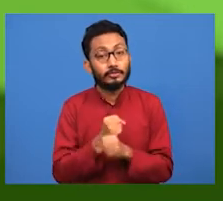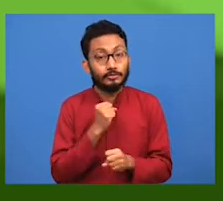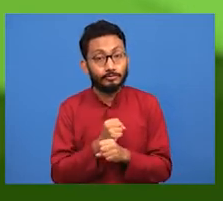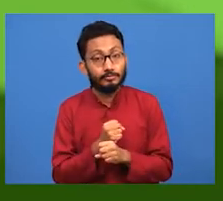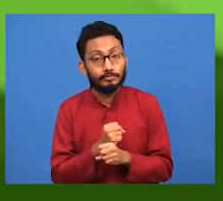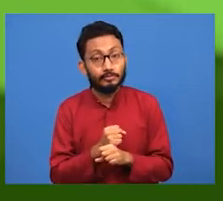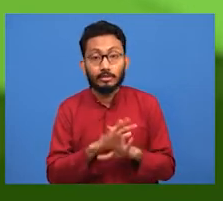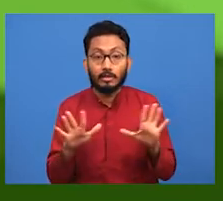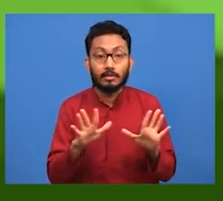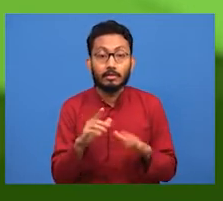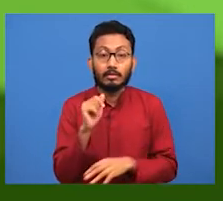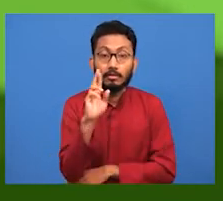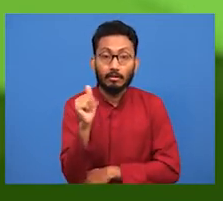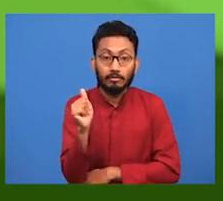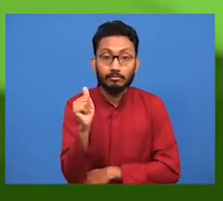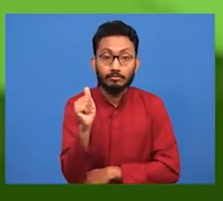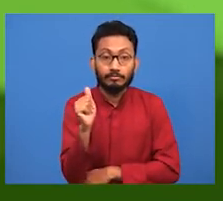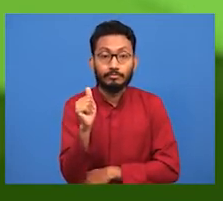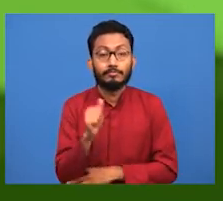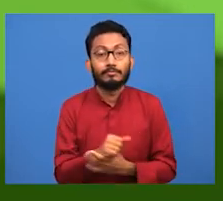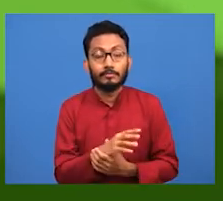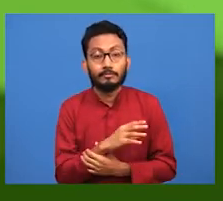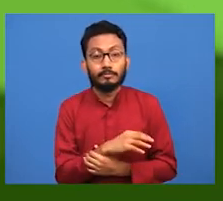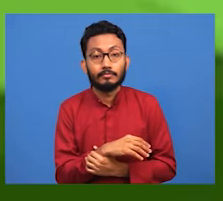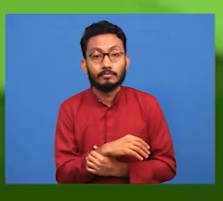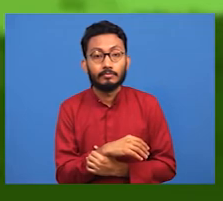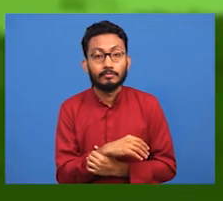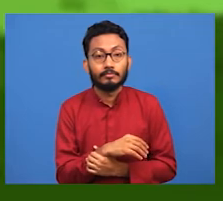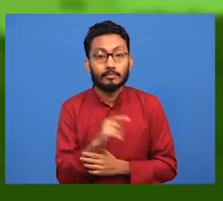transitif dan kata kerja aktif tak transitif.